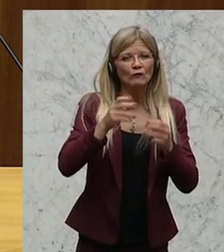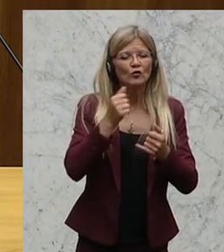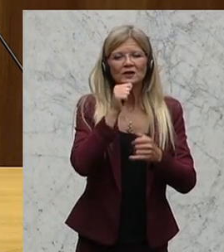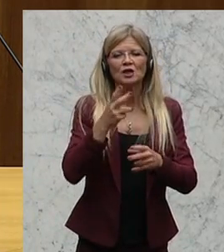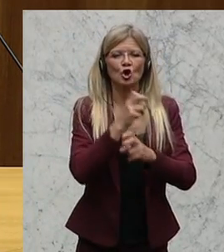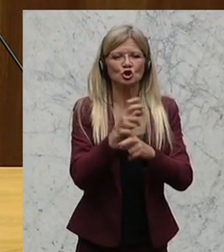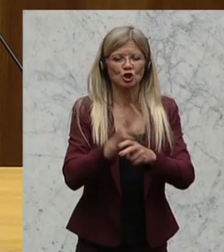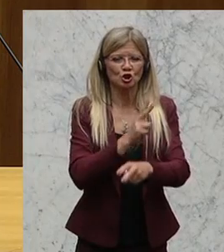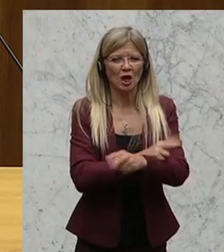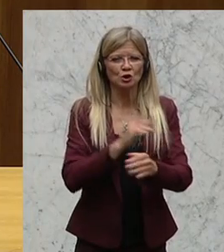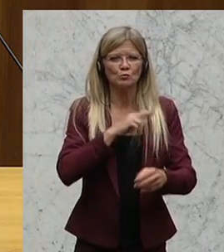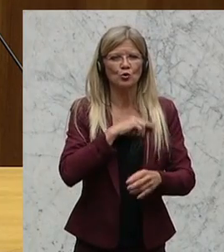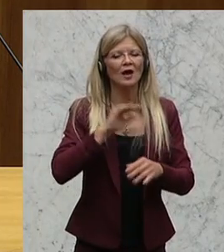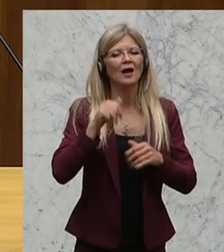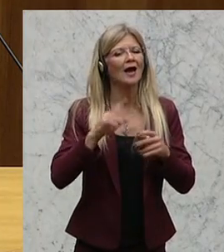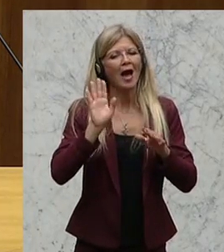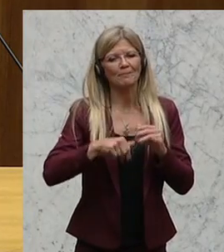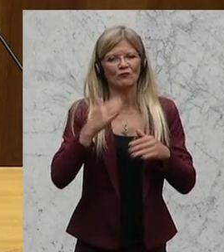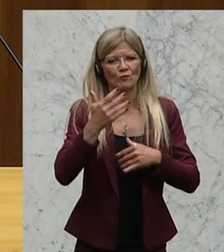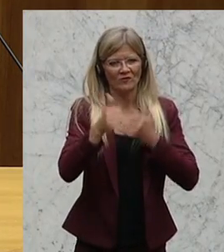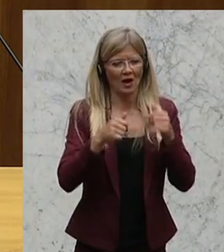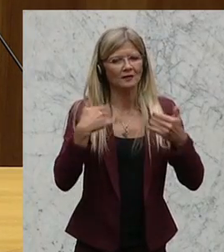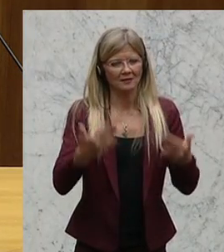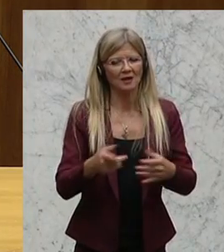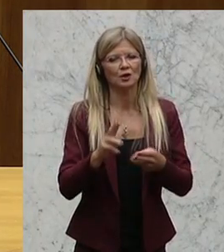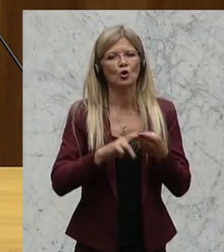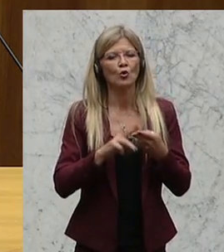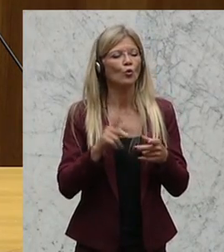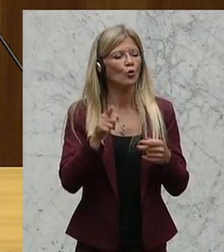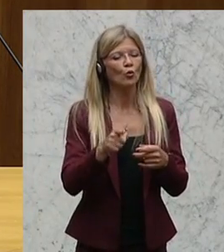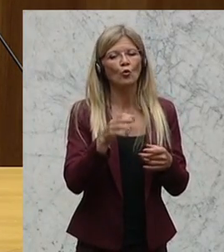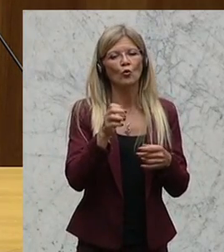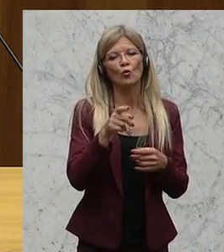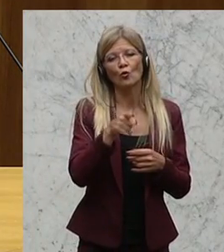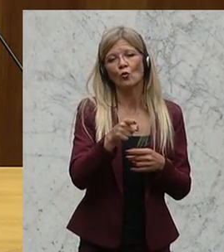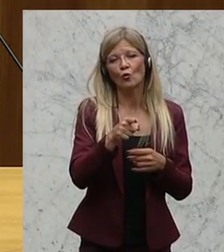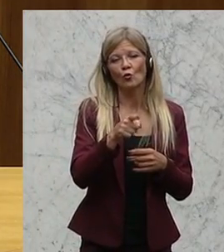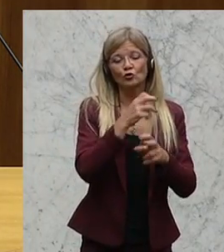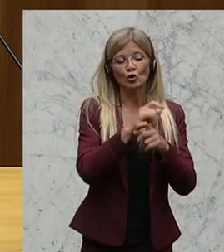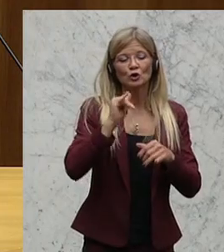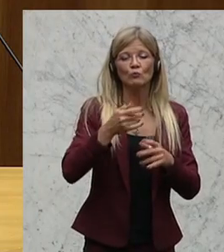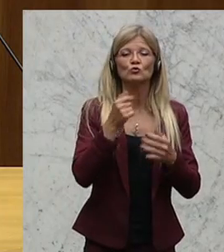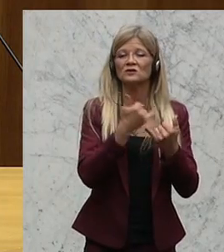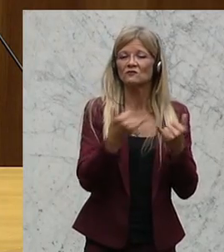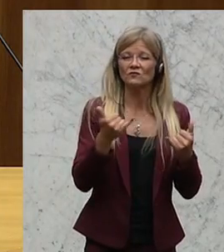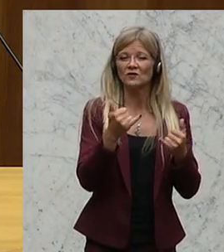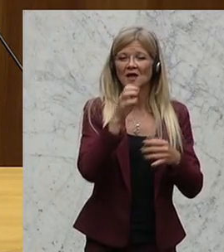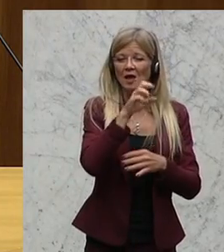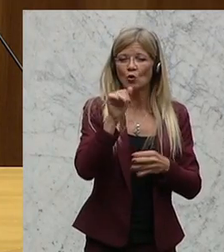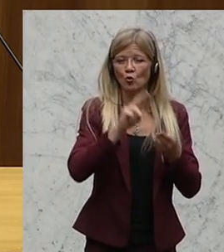Flüchtlinge. Darüber hinaus werden die zuständigen Mitglieder der Bundesregierung aufgefordert, sich auf EU- und internationaler Ebene dafür einzusetzen, dass